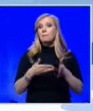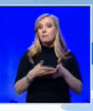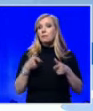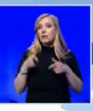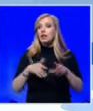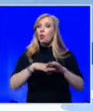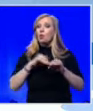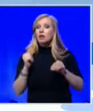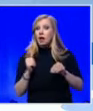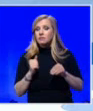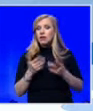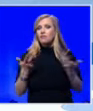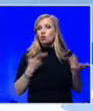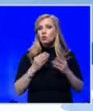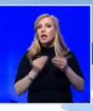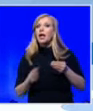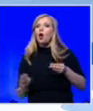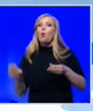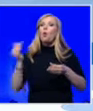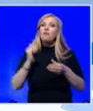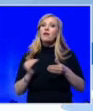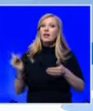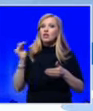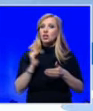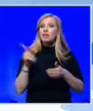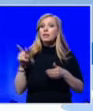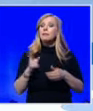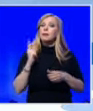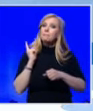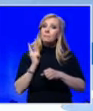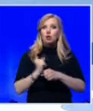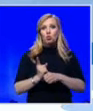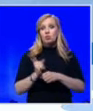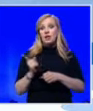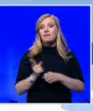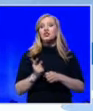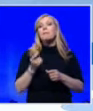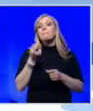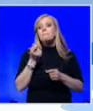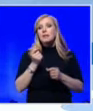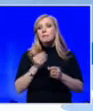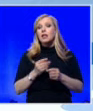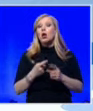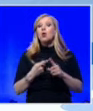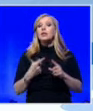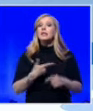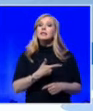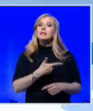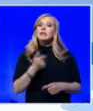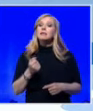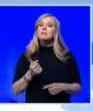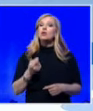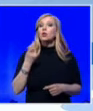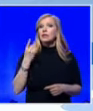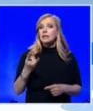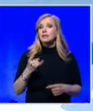те да отказваха каквото и да е увеличение на минималната работна заплата, бяха принудени да направят минимално такова от 710 на